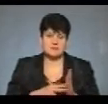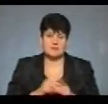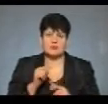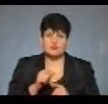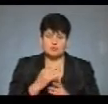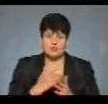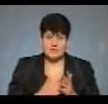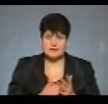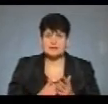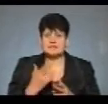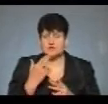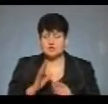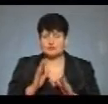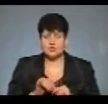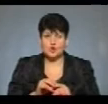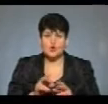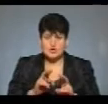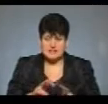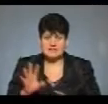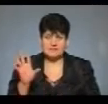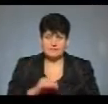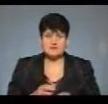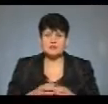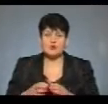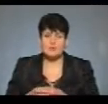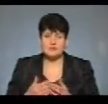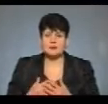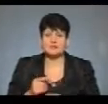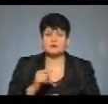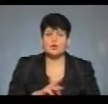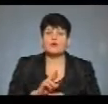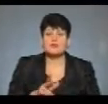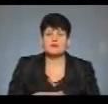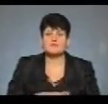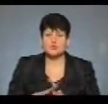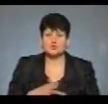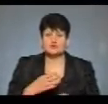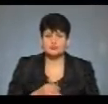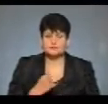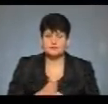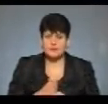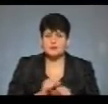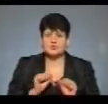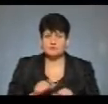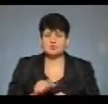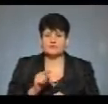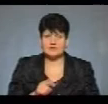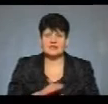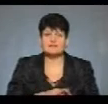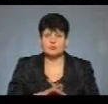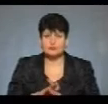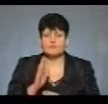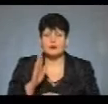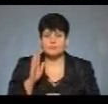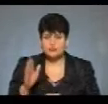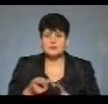контексті, звичайно ж, і будуть розглядатися всі громади на предмет того, як вони виконують свої повноваження і чи здатні вони будуть їх виконувати у майбутньому